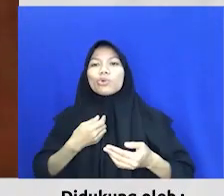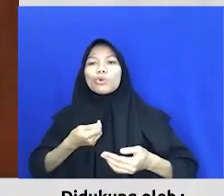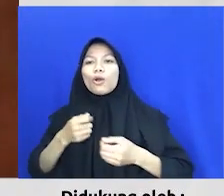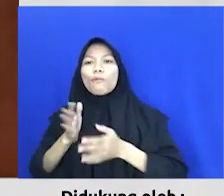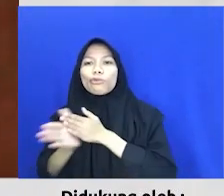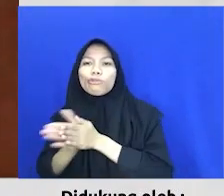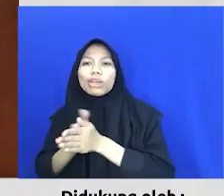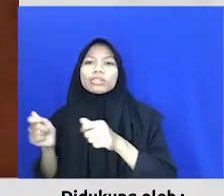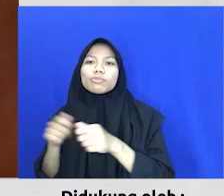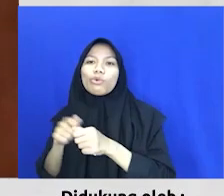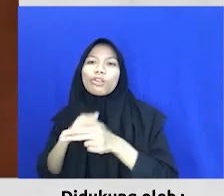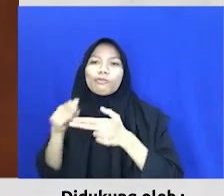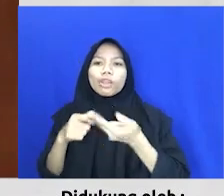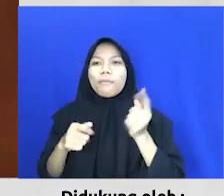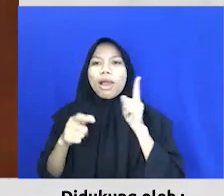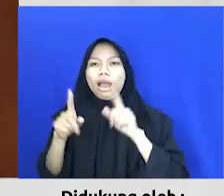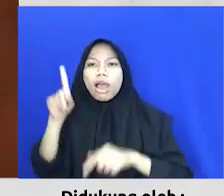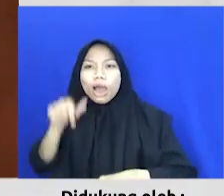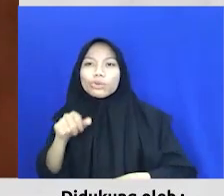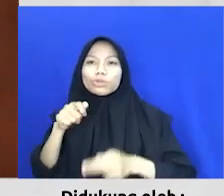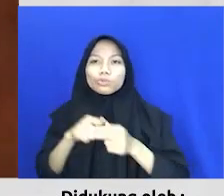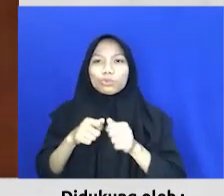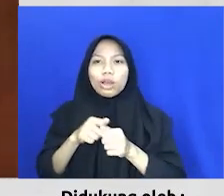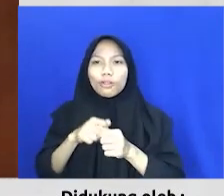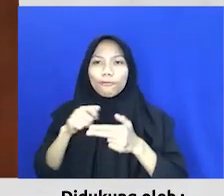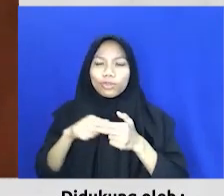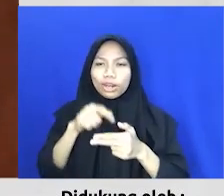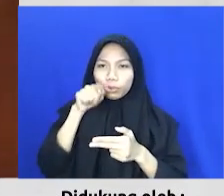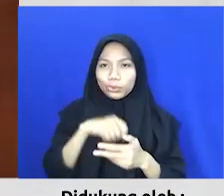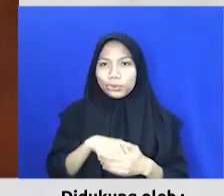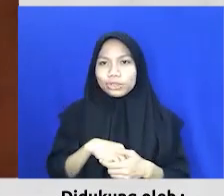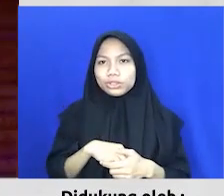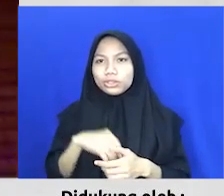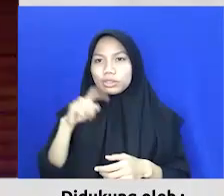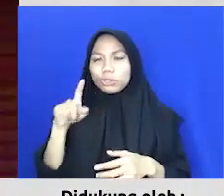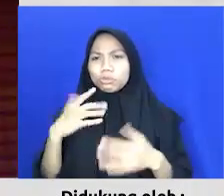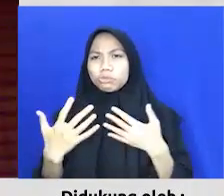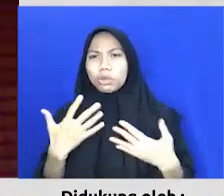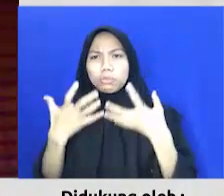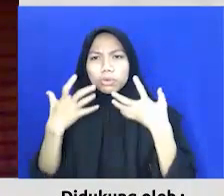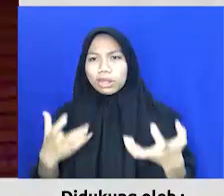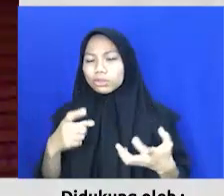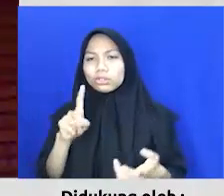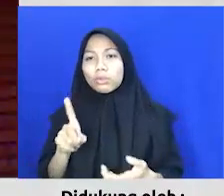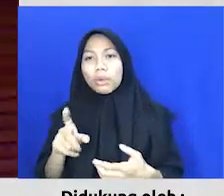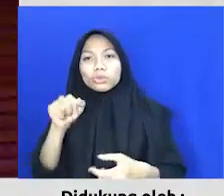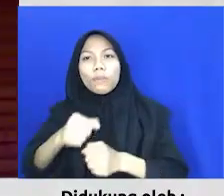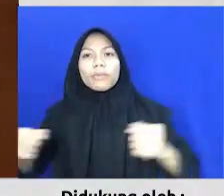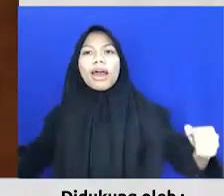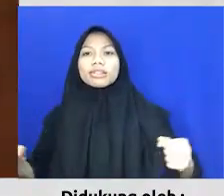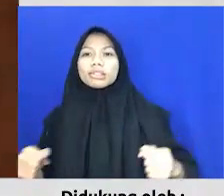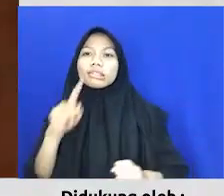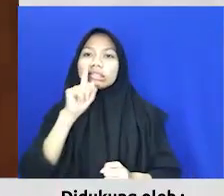di sana Soeharto sebetulnya tidak begitu bagus perannya ya, ya kan? Ya, ya. Itu kan Pak Harto